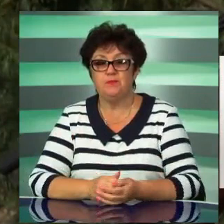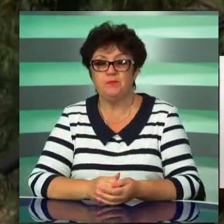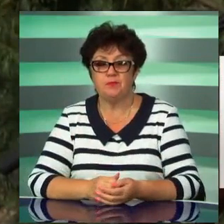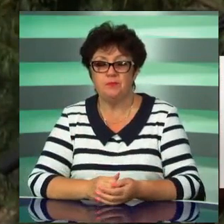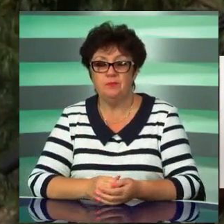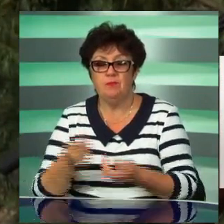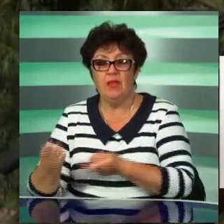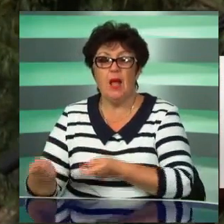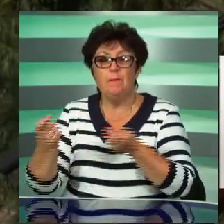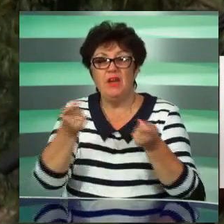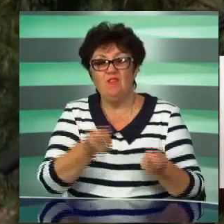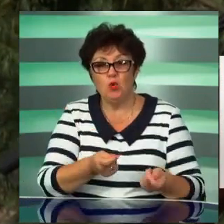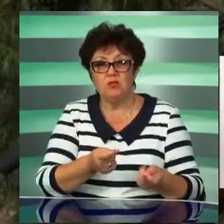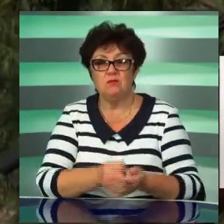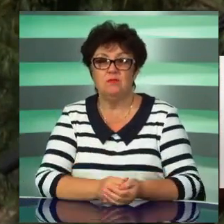привез